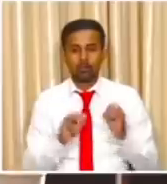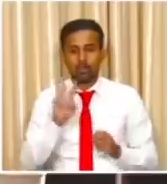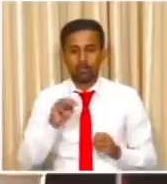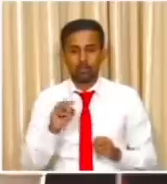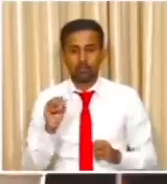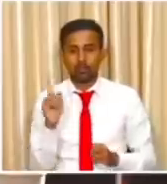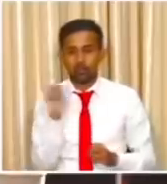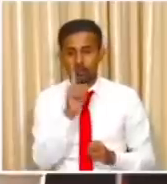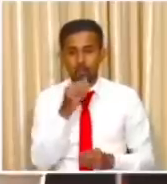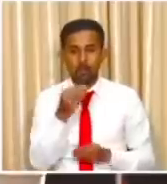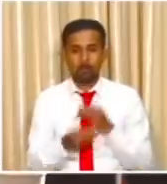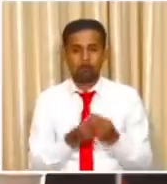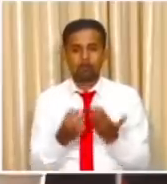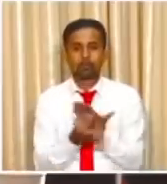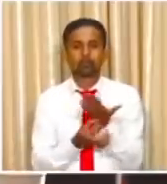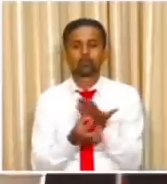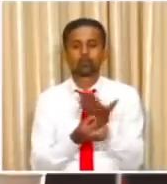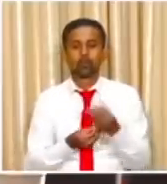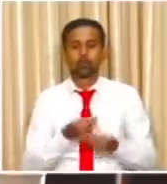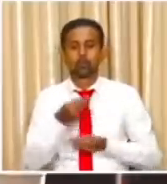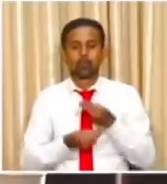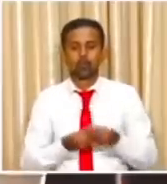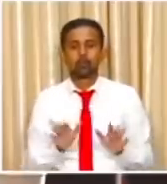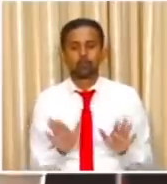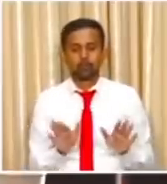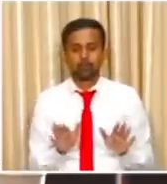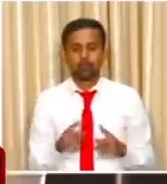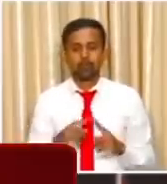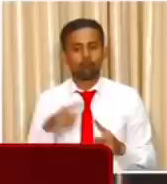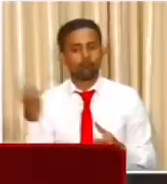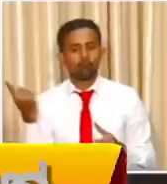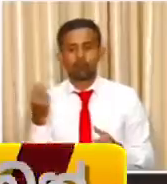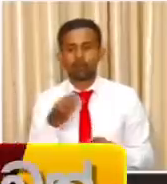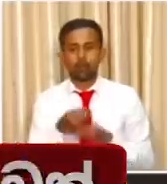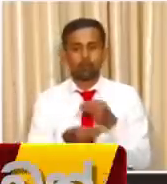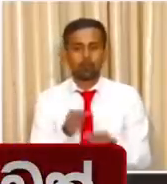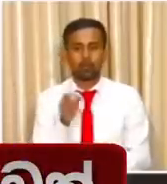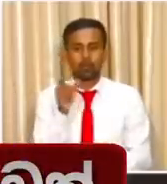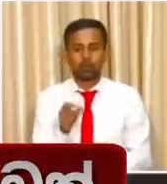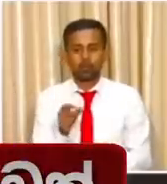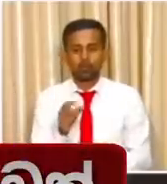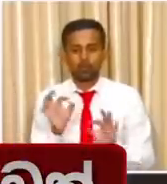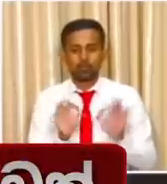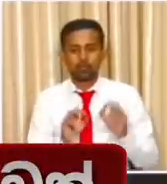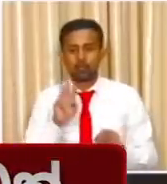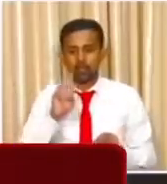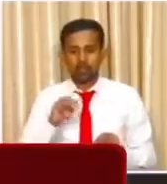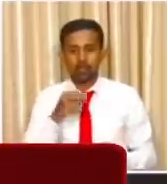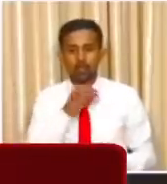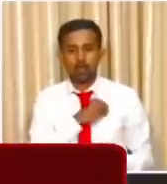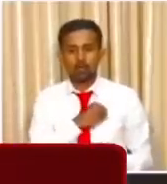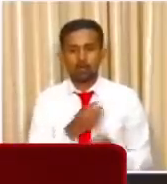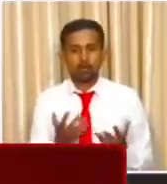පුළුවන් එකම ව්‍යාපාරේ කුඩු ව්‍යාපාරේ කියලා. වෙන කිසිදු ව්‍යාපාරකින් 130ක